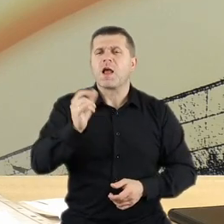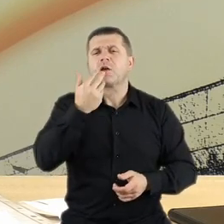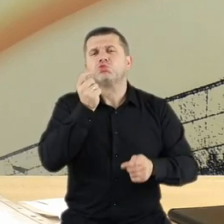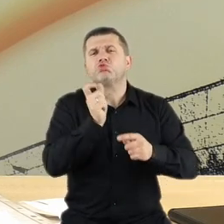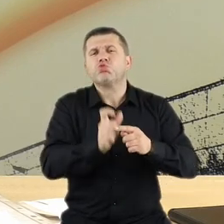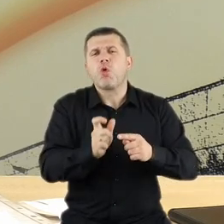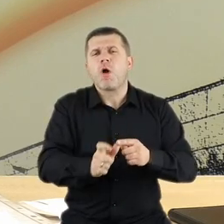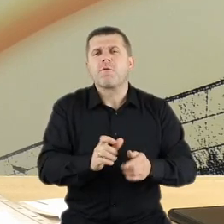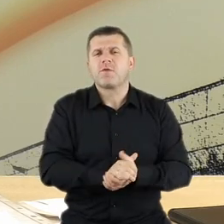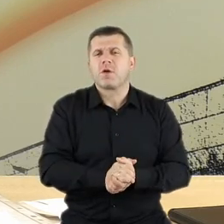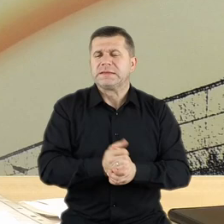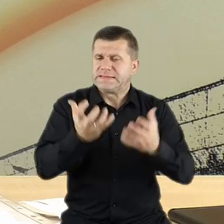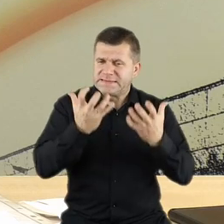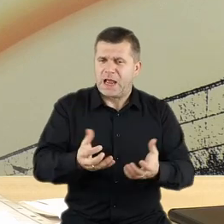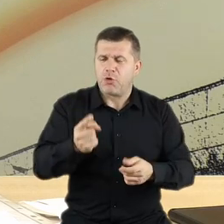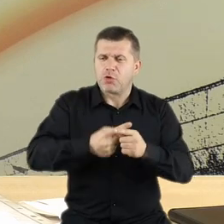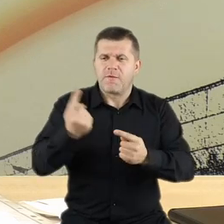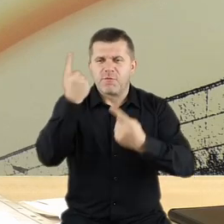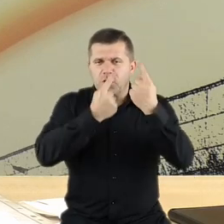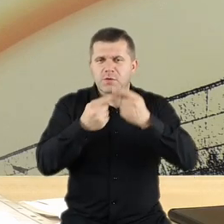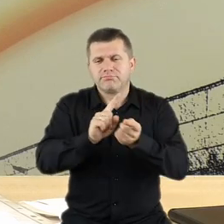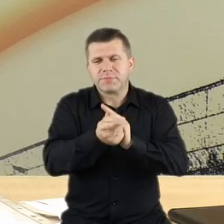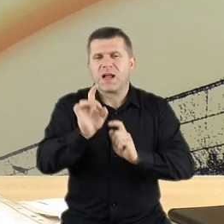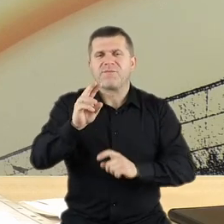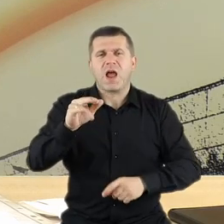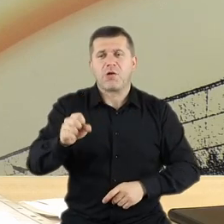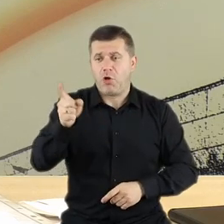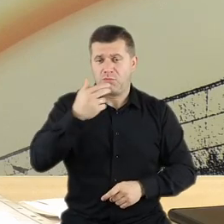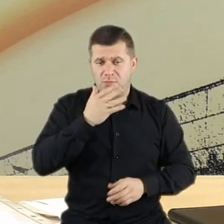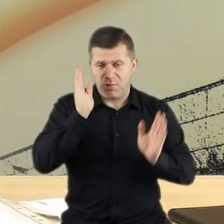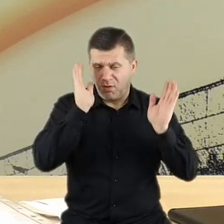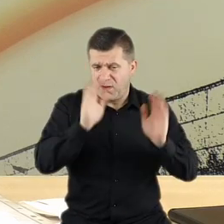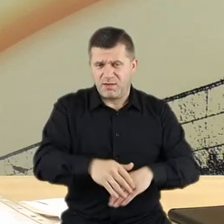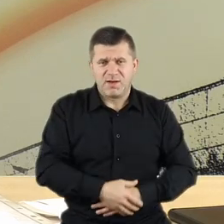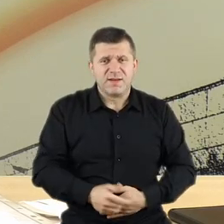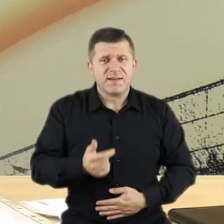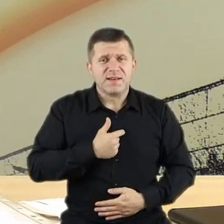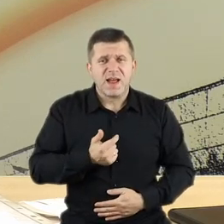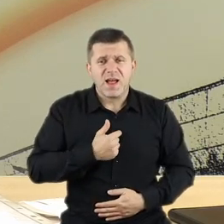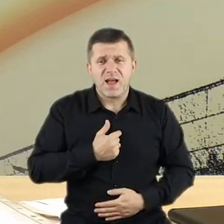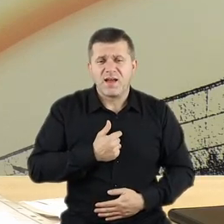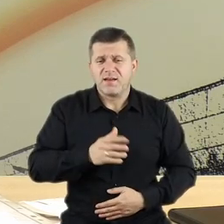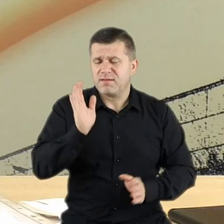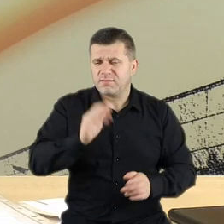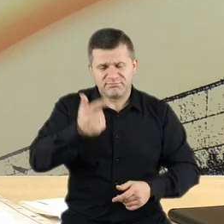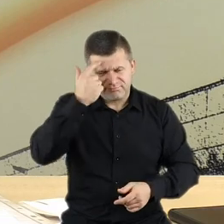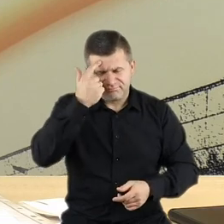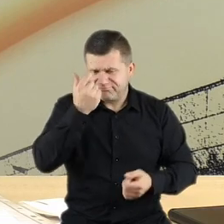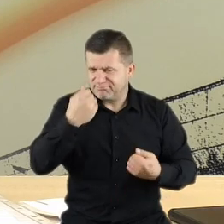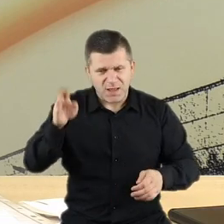chciałem żeby przetłumaczyła na gwarę ona mówi kobieto mówi ja wymazał z pamięci